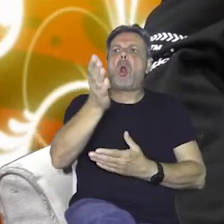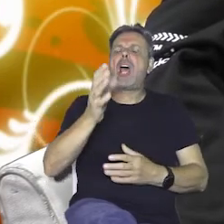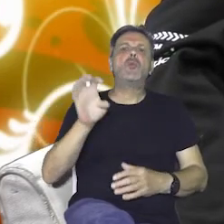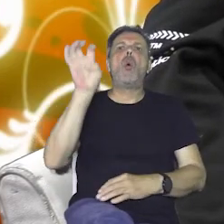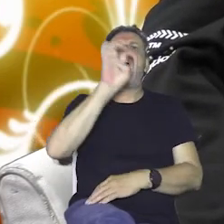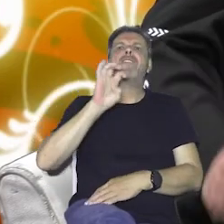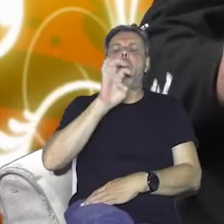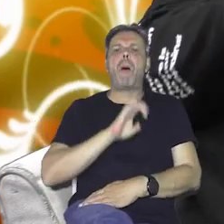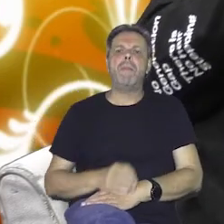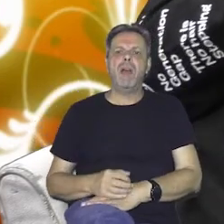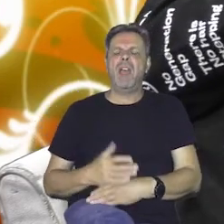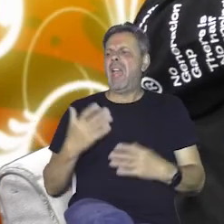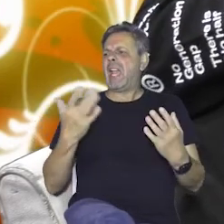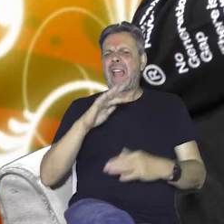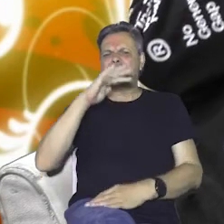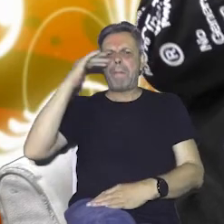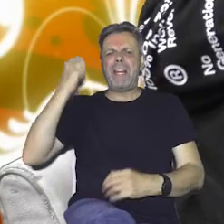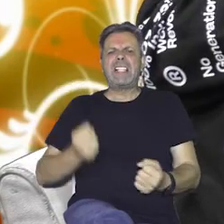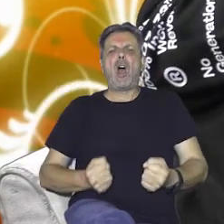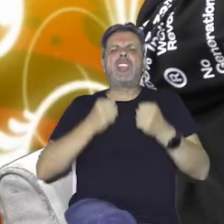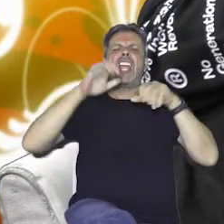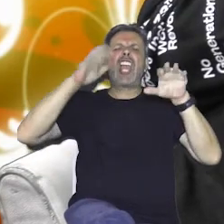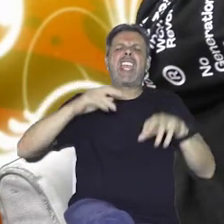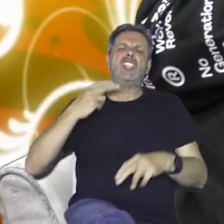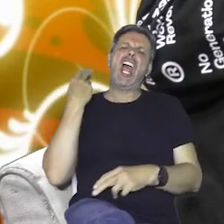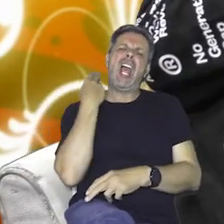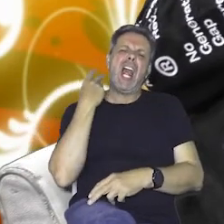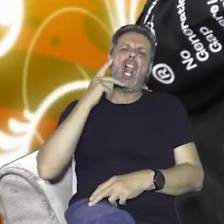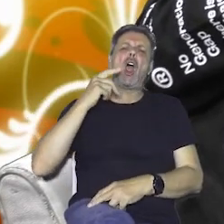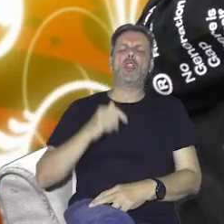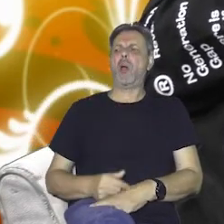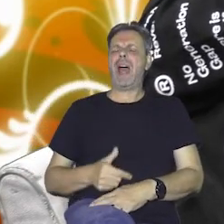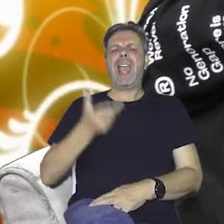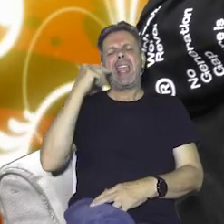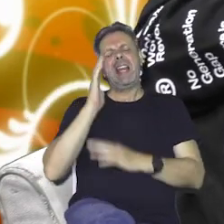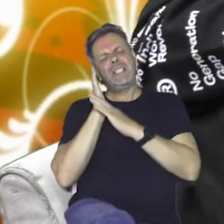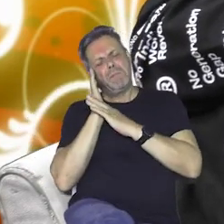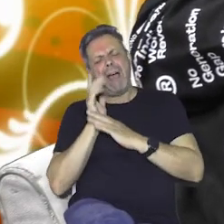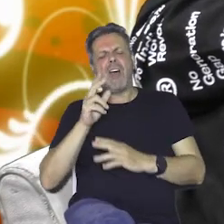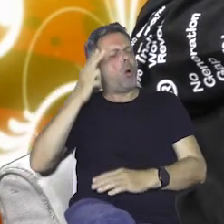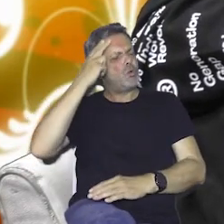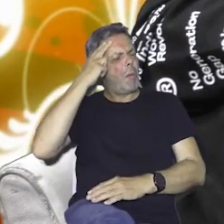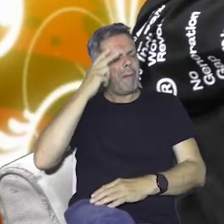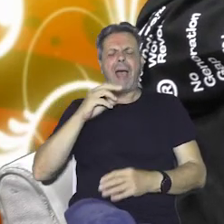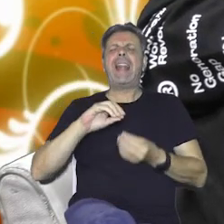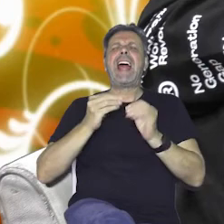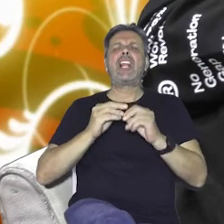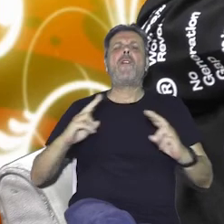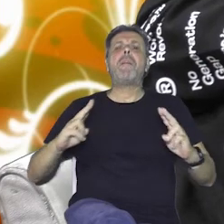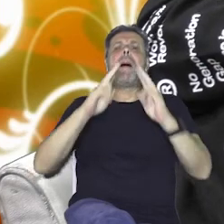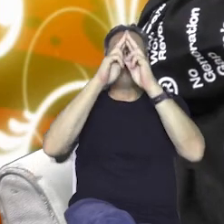Europom, kad sam mirisao teške kiše Londona ili se uspavljivao uspomenama na trgovima